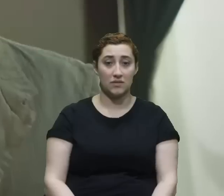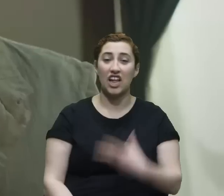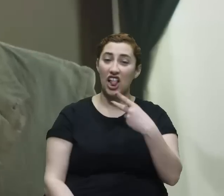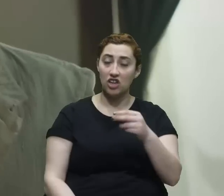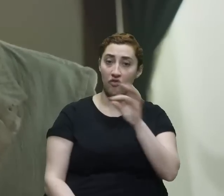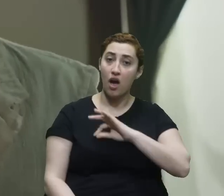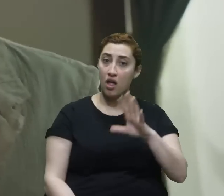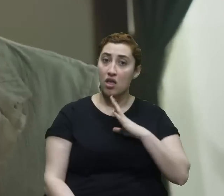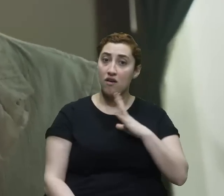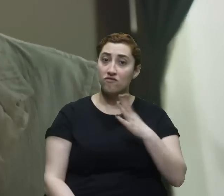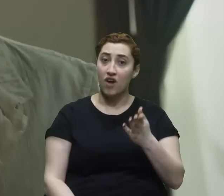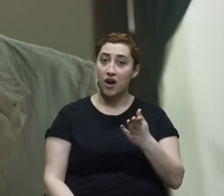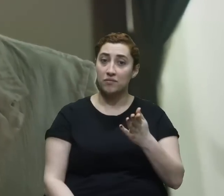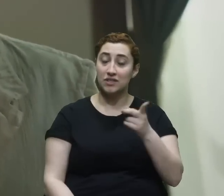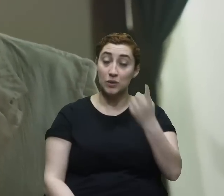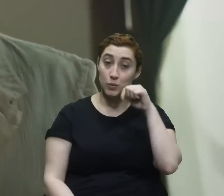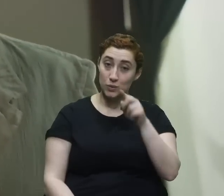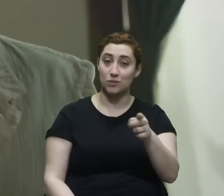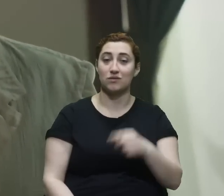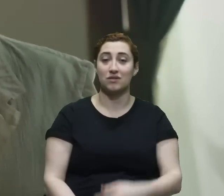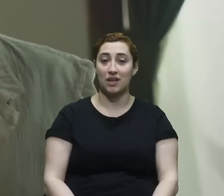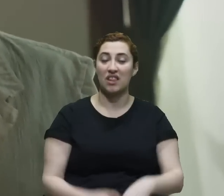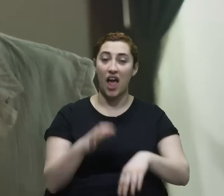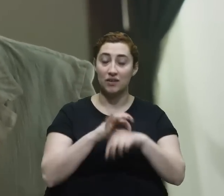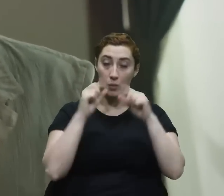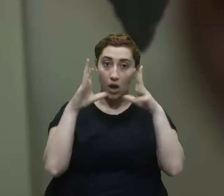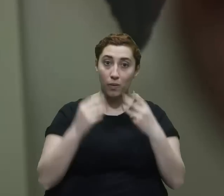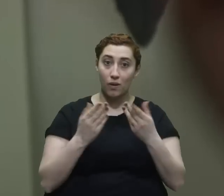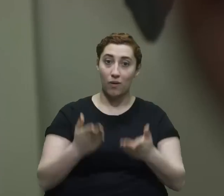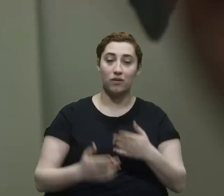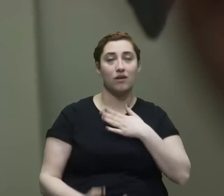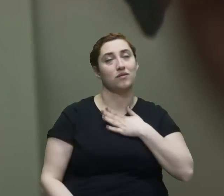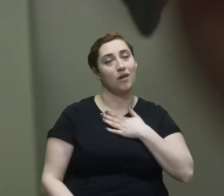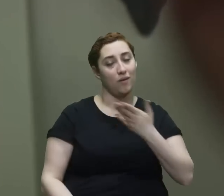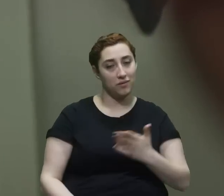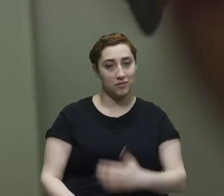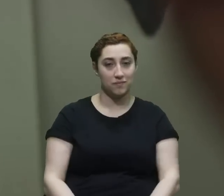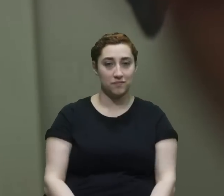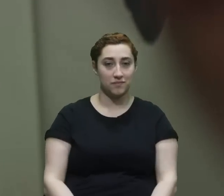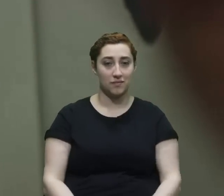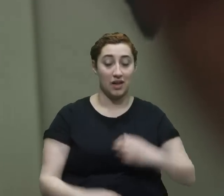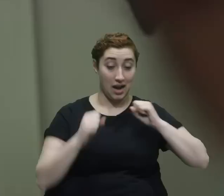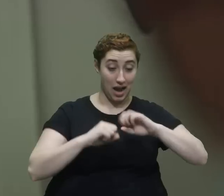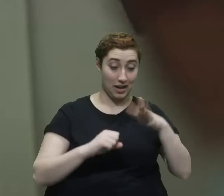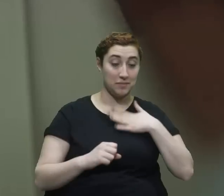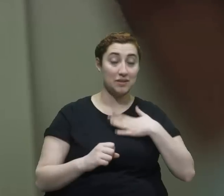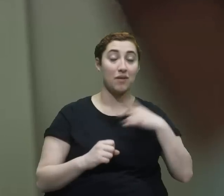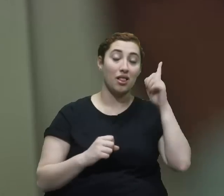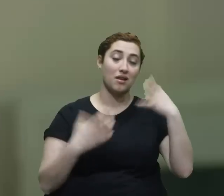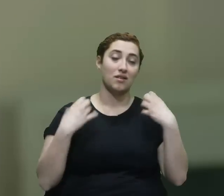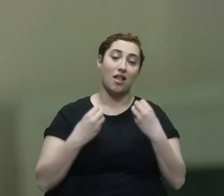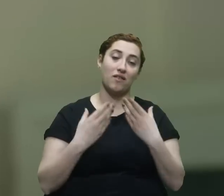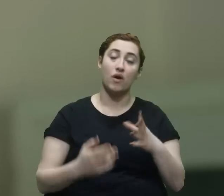Verdiğiniz ilaç işe yaradı. Sayenizde. Hasta gözlerini açtı. Estağfurullah. Gayret bizden, şifa